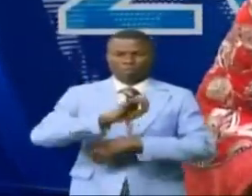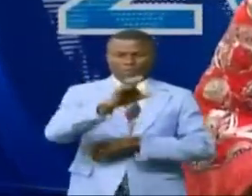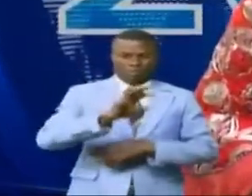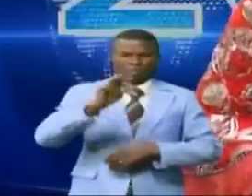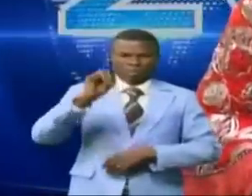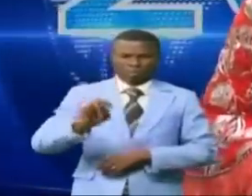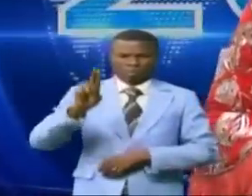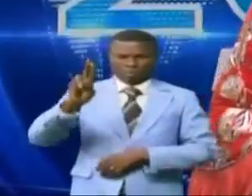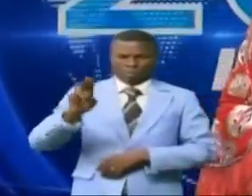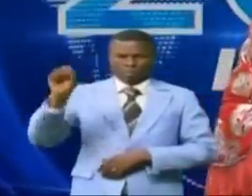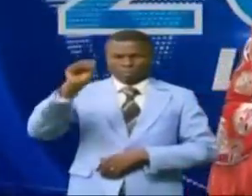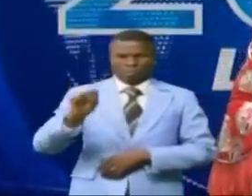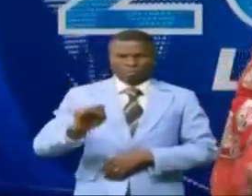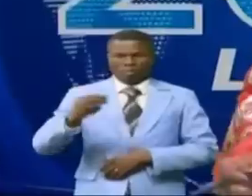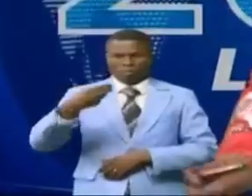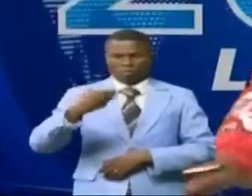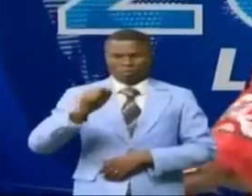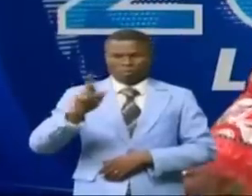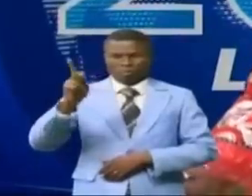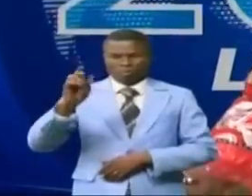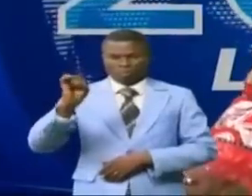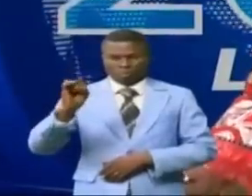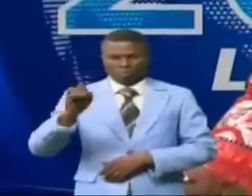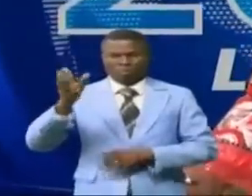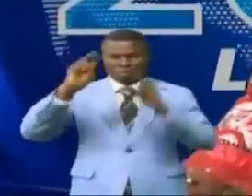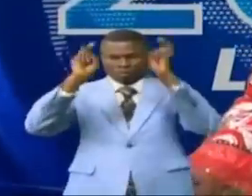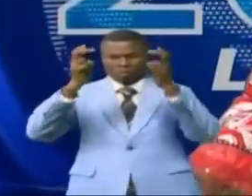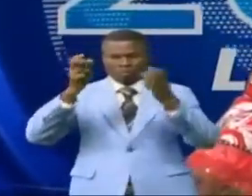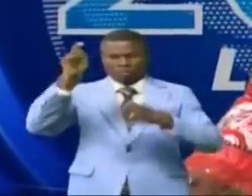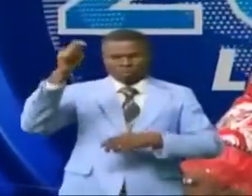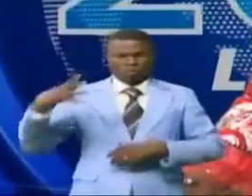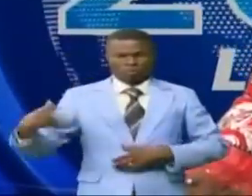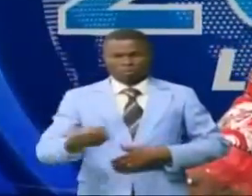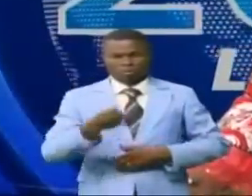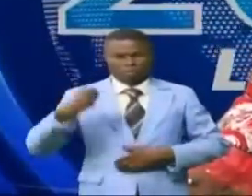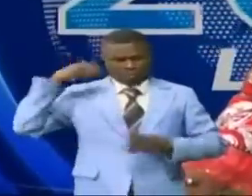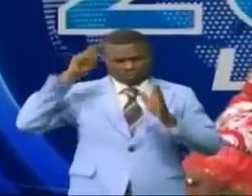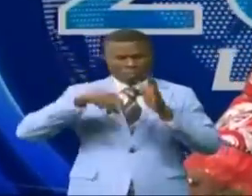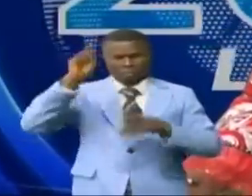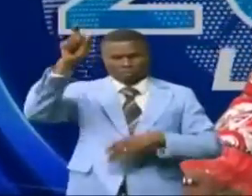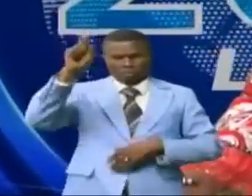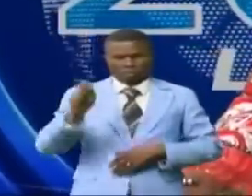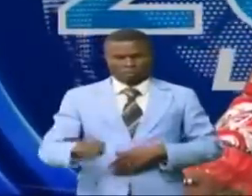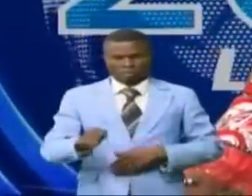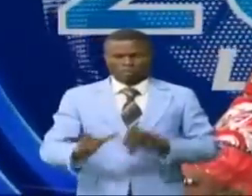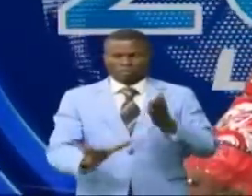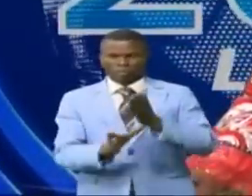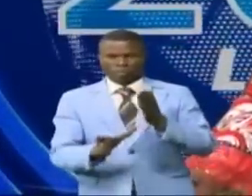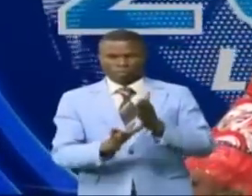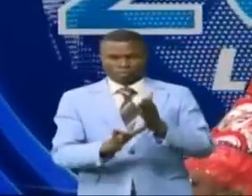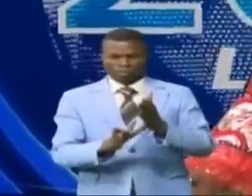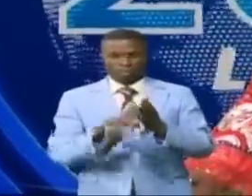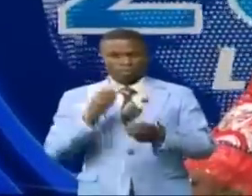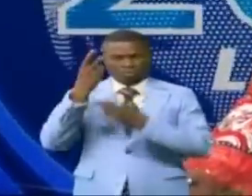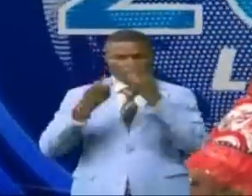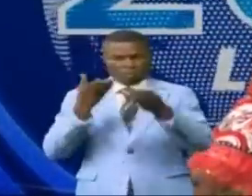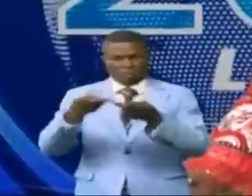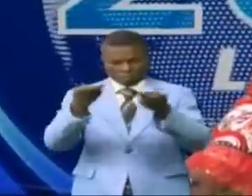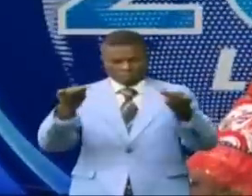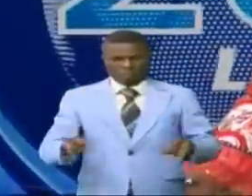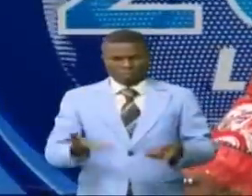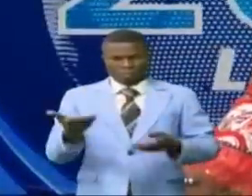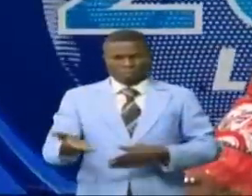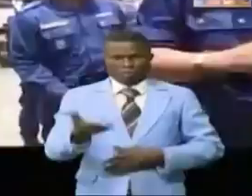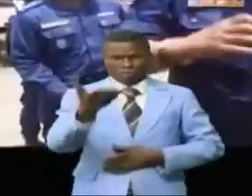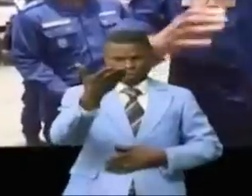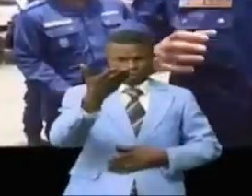Mushaki. Mushaki, cette cité reconquise par les FRDC, le gouverneur militaire intérimaire a effectué une sonde sur le terrain.